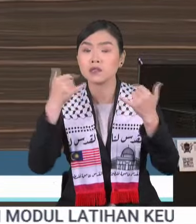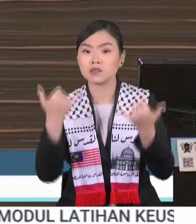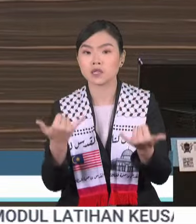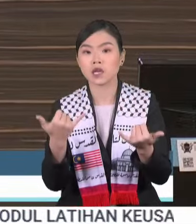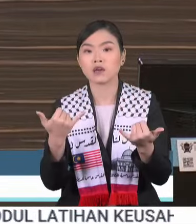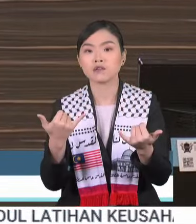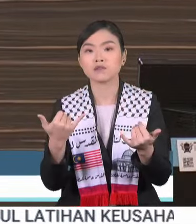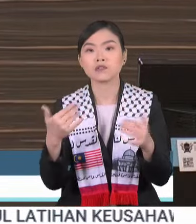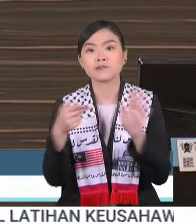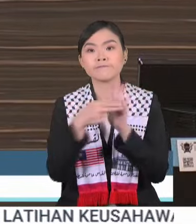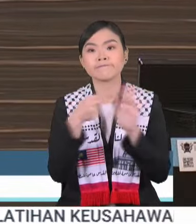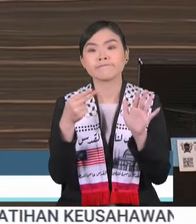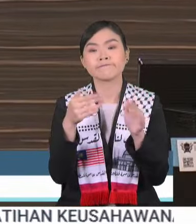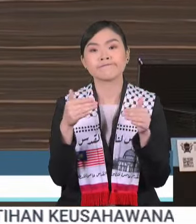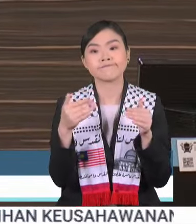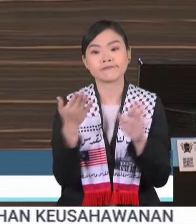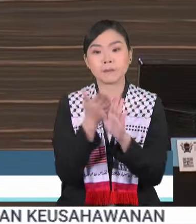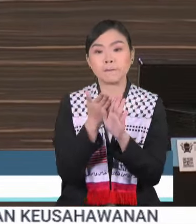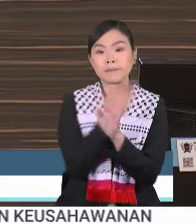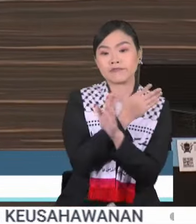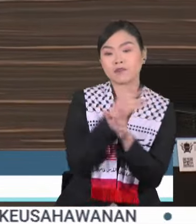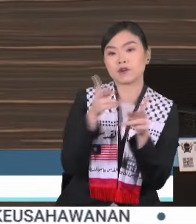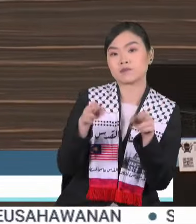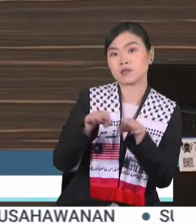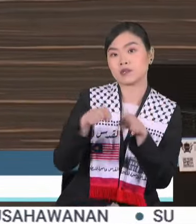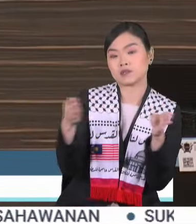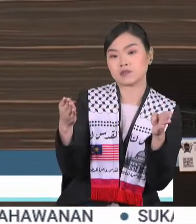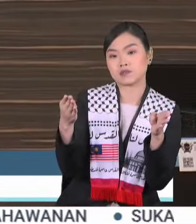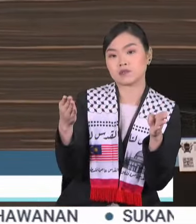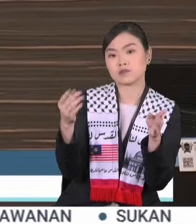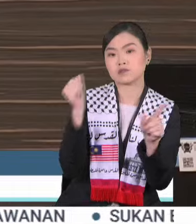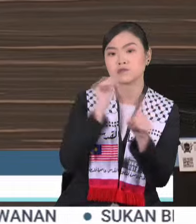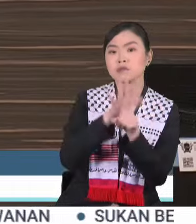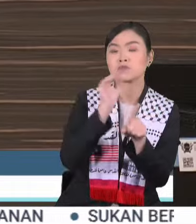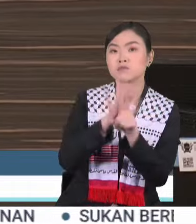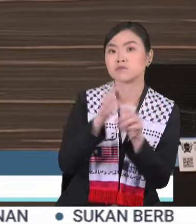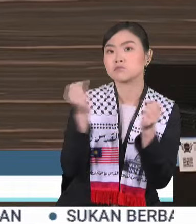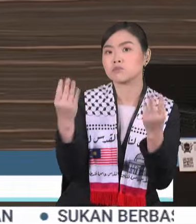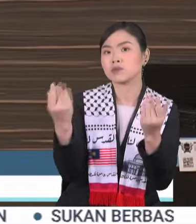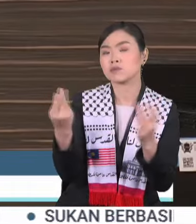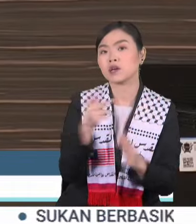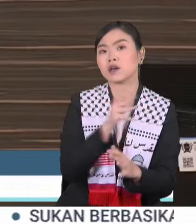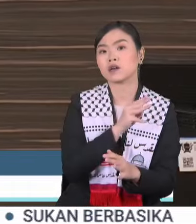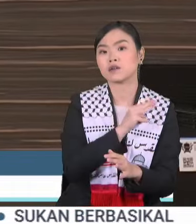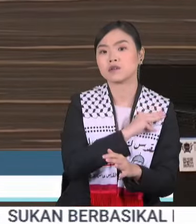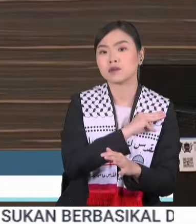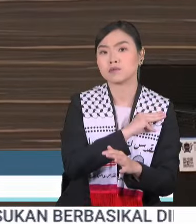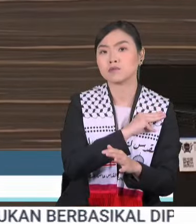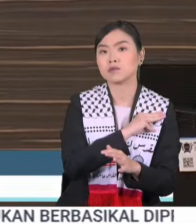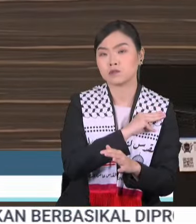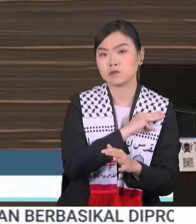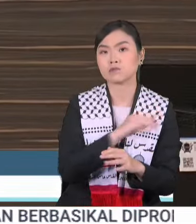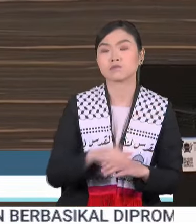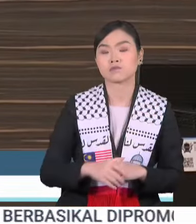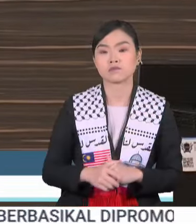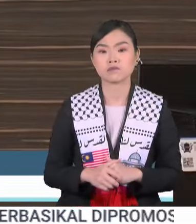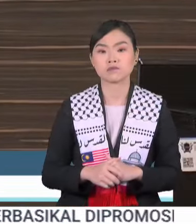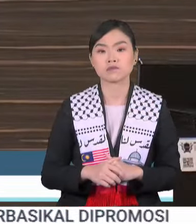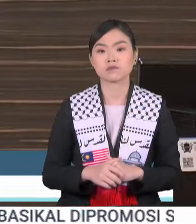status pra-pelaksanaan melibatkan pelbagai kementerian yang terlibat,